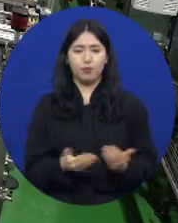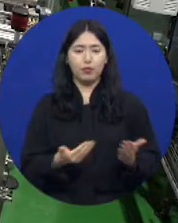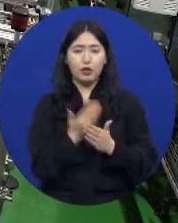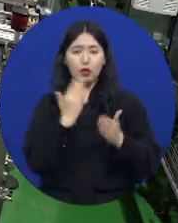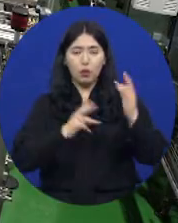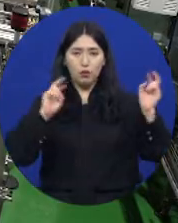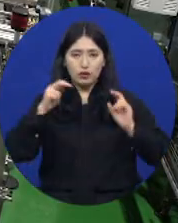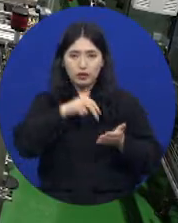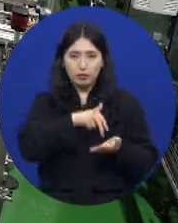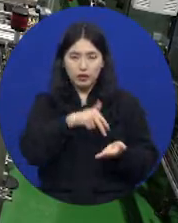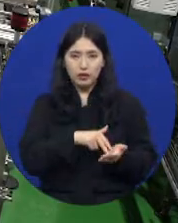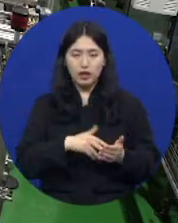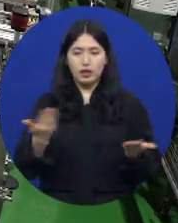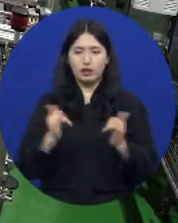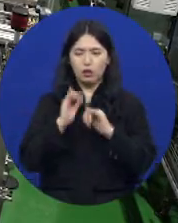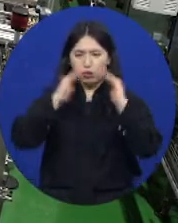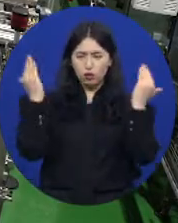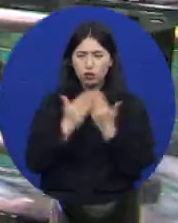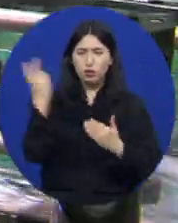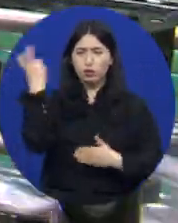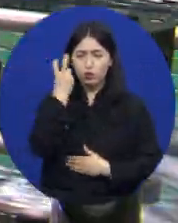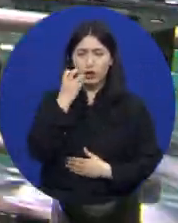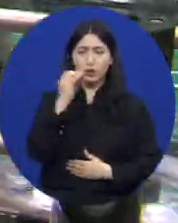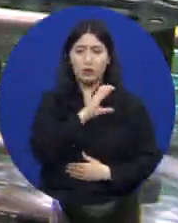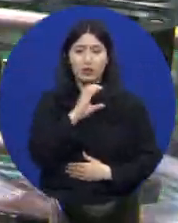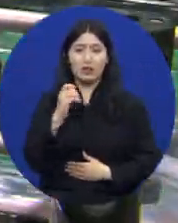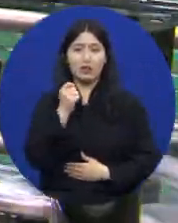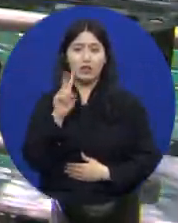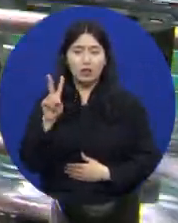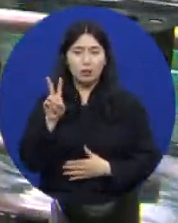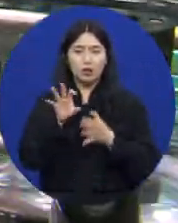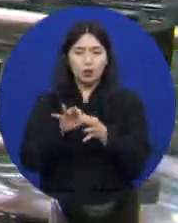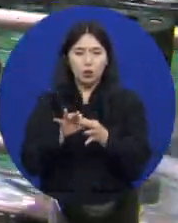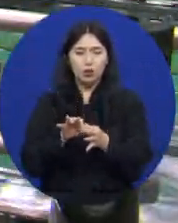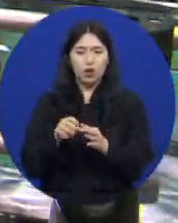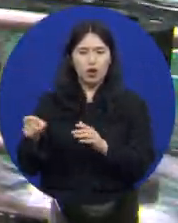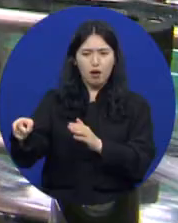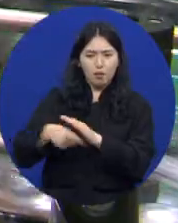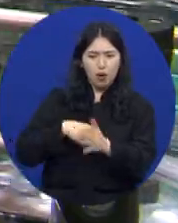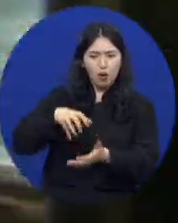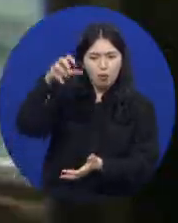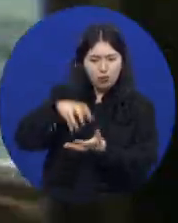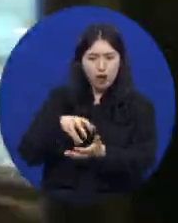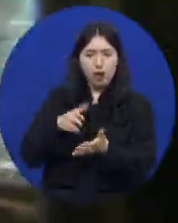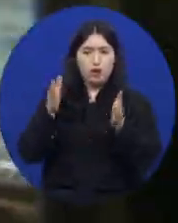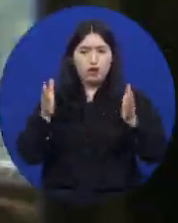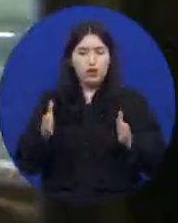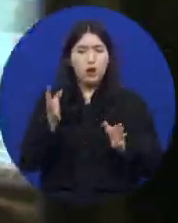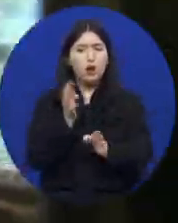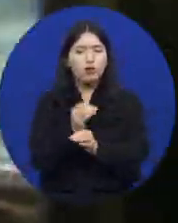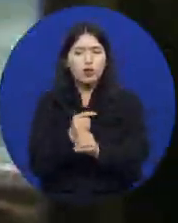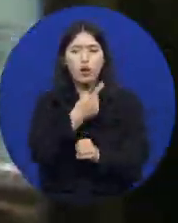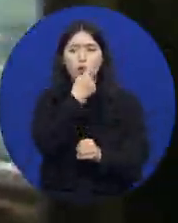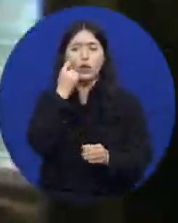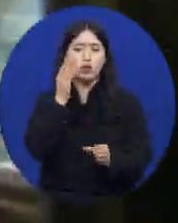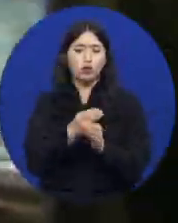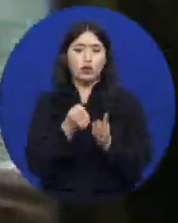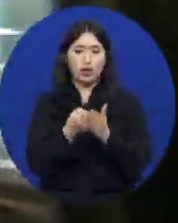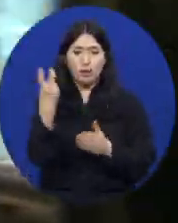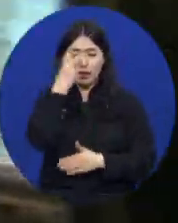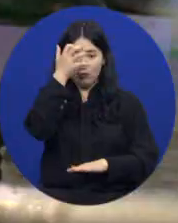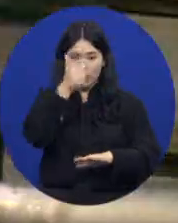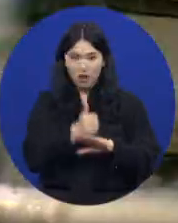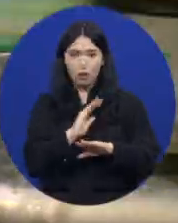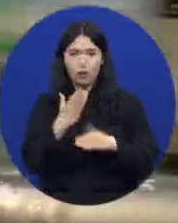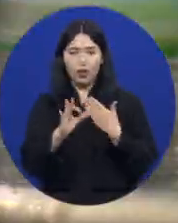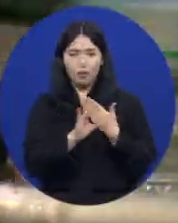개발공사는 직원 전수조사와 공장 안 CCTV를 통해 빼돌린 양과 기간을 확인 중이라며 내부 감사 결과가 나오면 이를 토대로